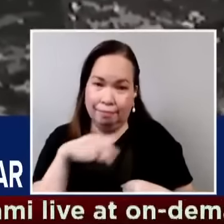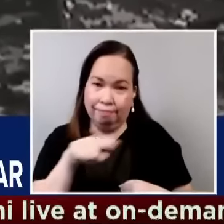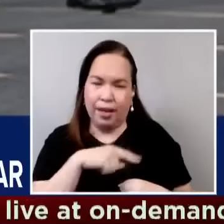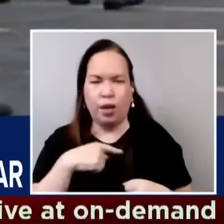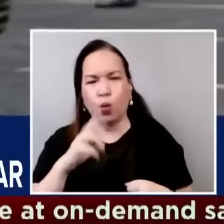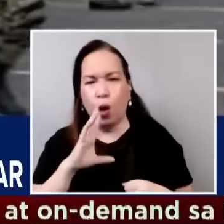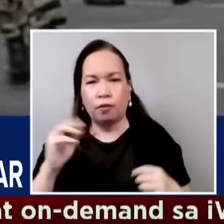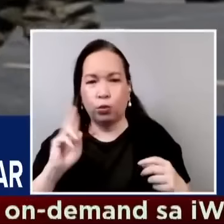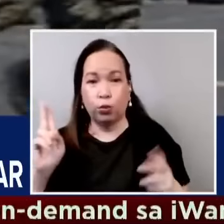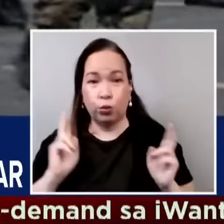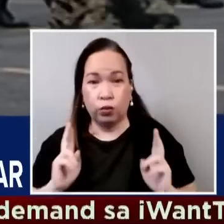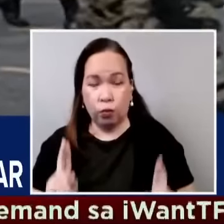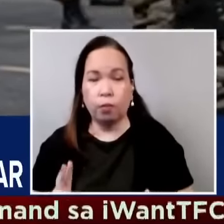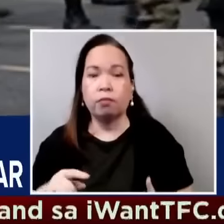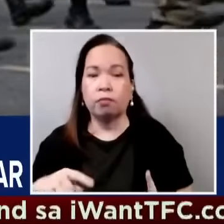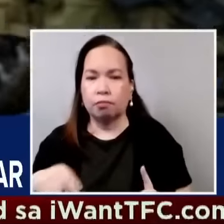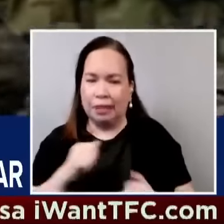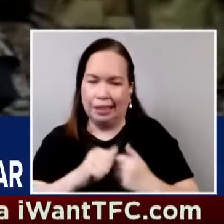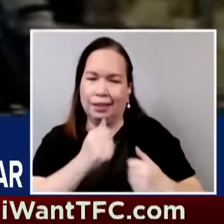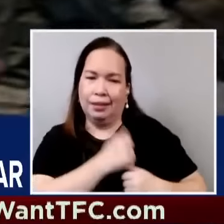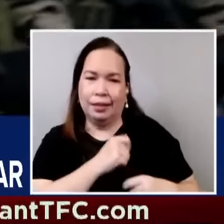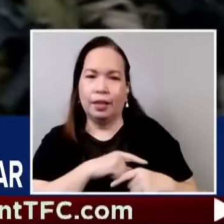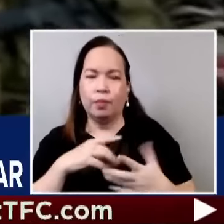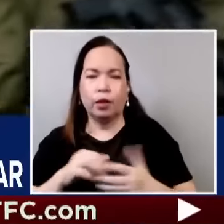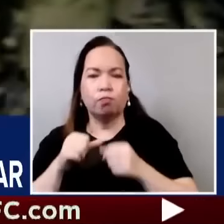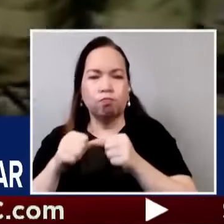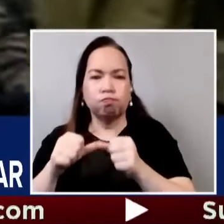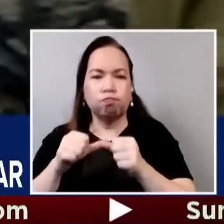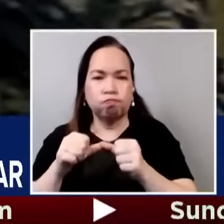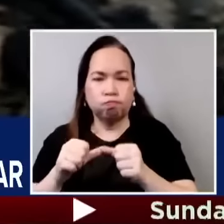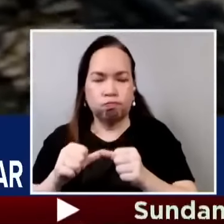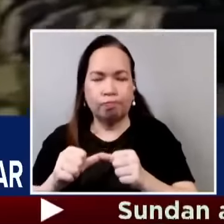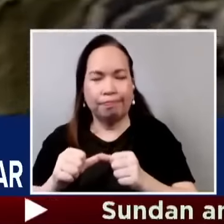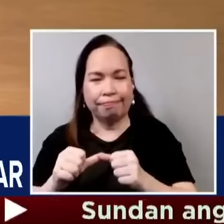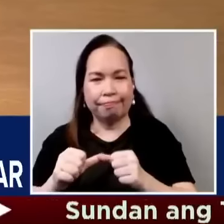gawin itong fully functional at financially sustainable.